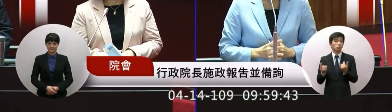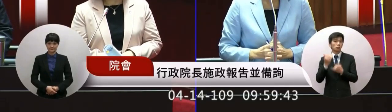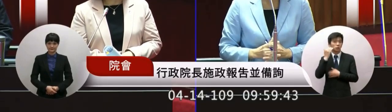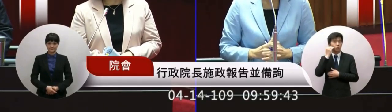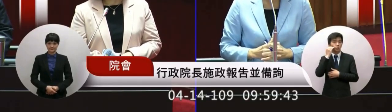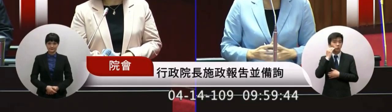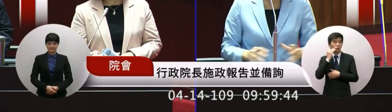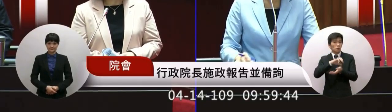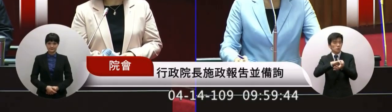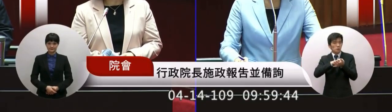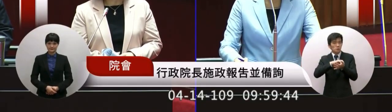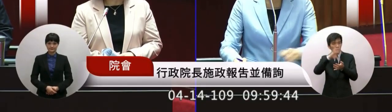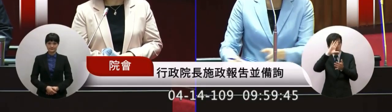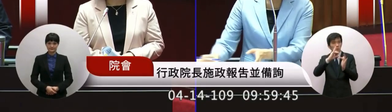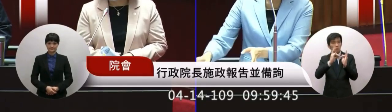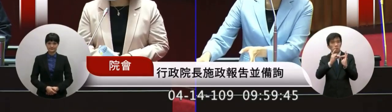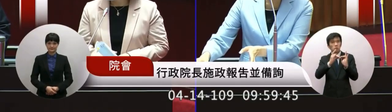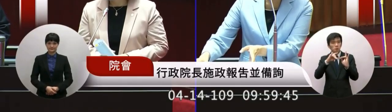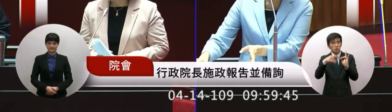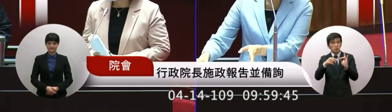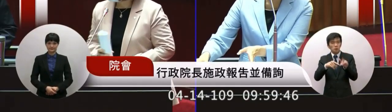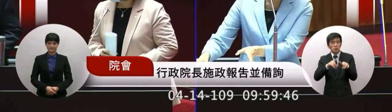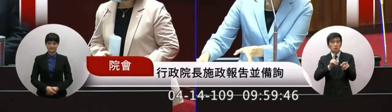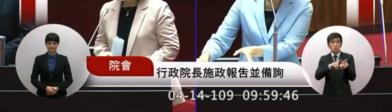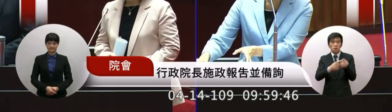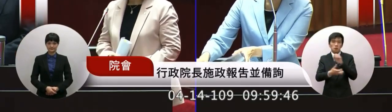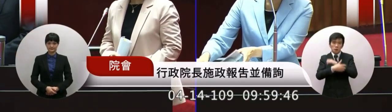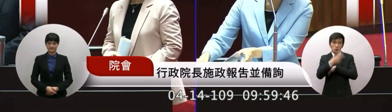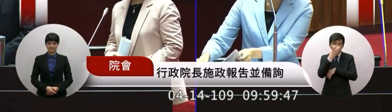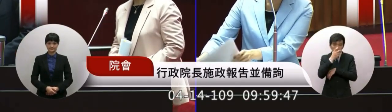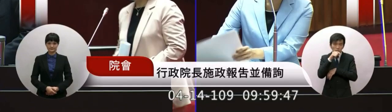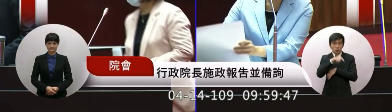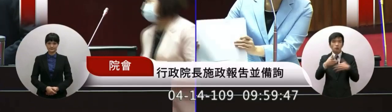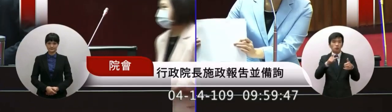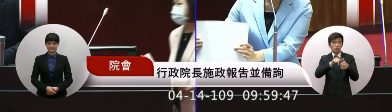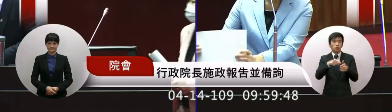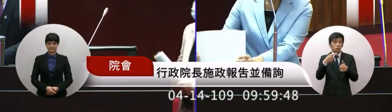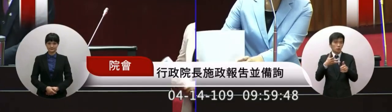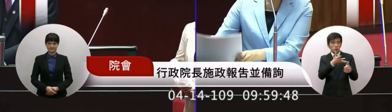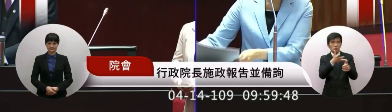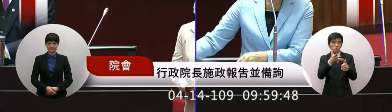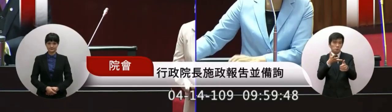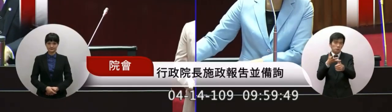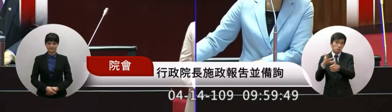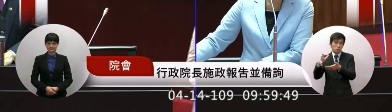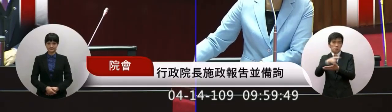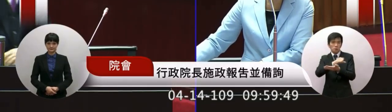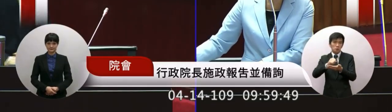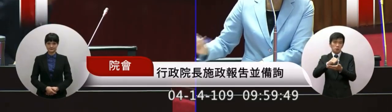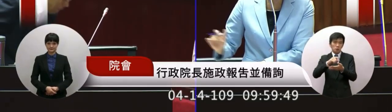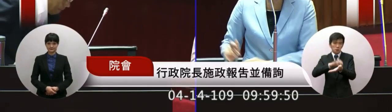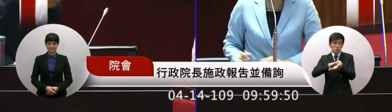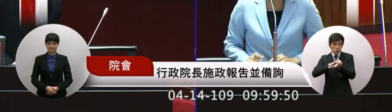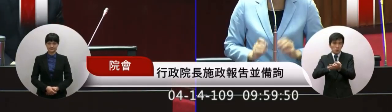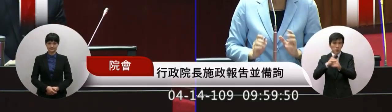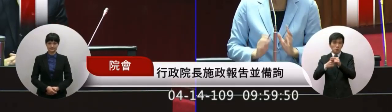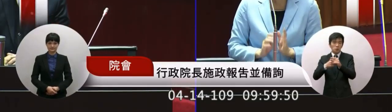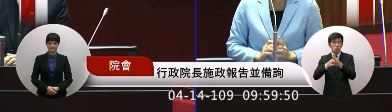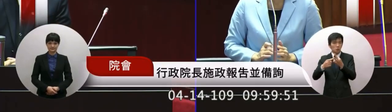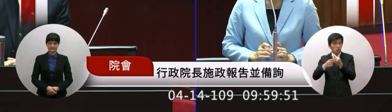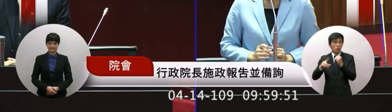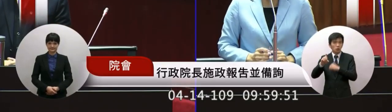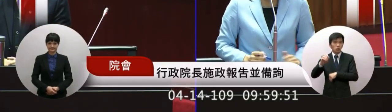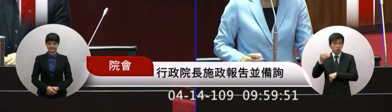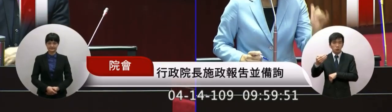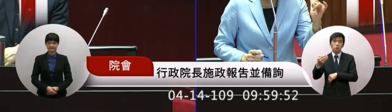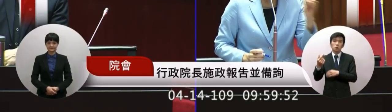统整出了健保资料库，并进行全台19家的医学中心的大调查，披露了全台民众负担医院看